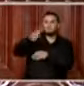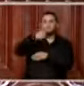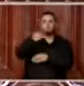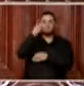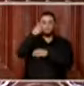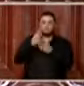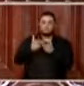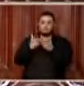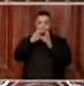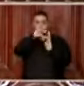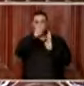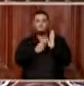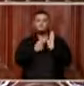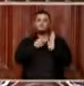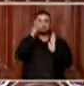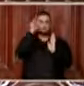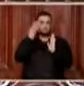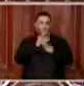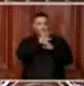لاستقلاليتها